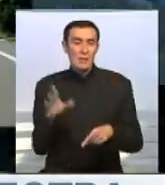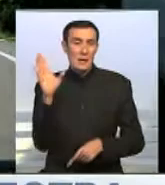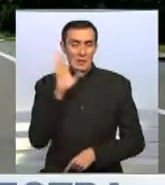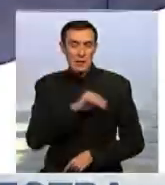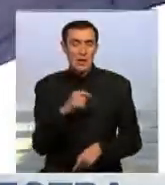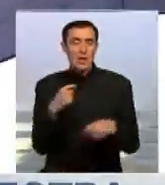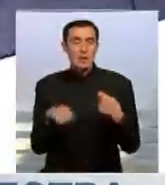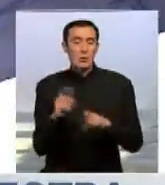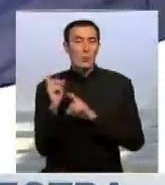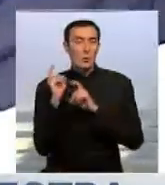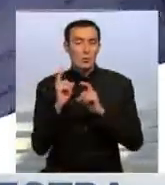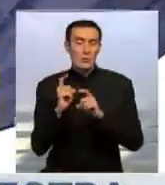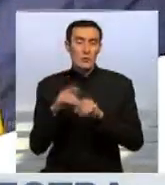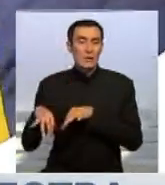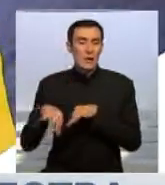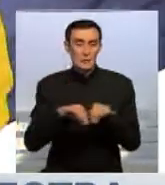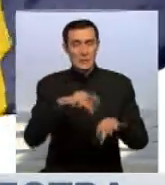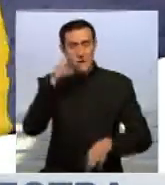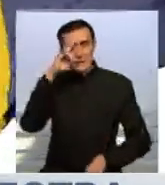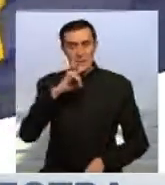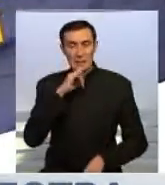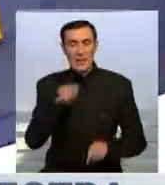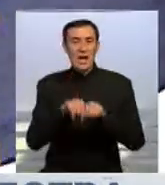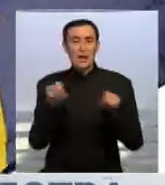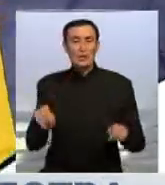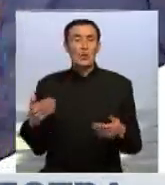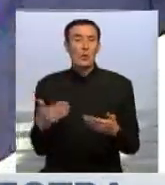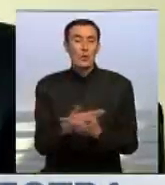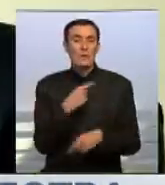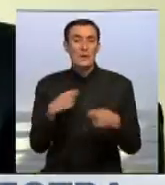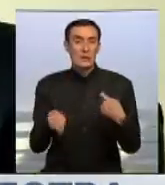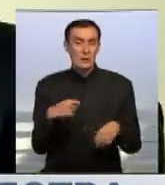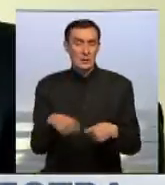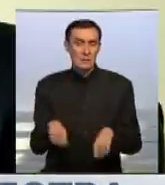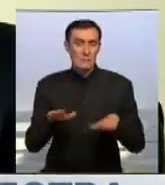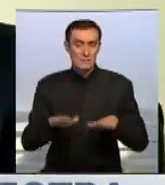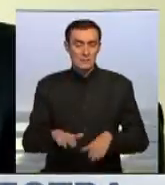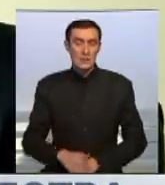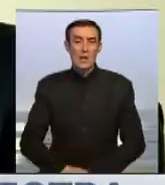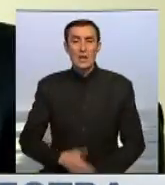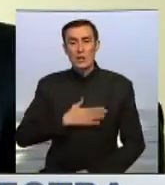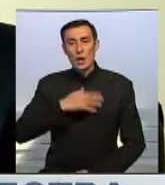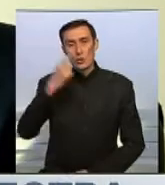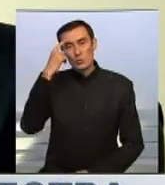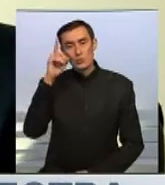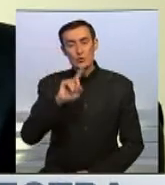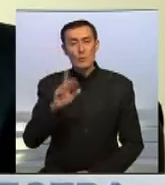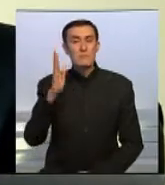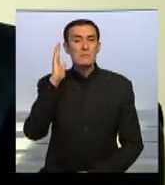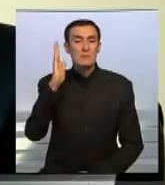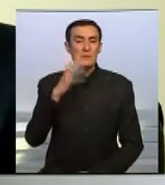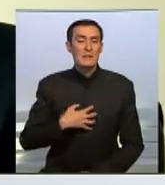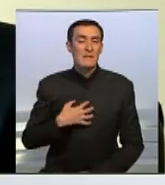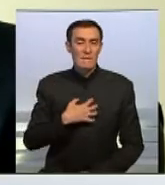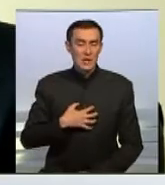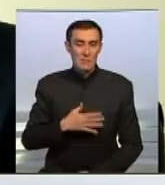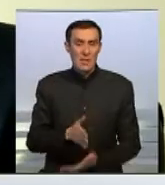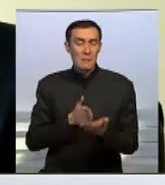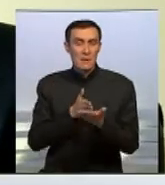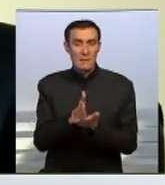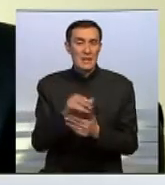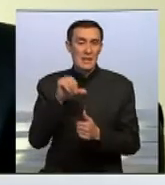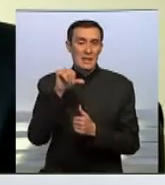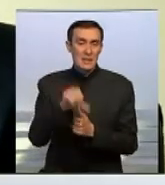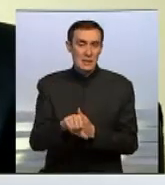наладив транспортное сообщение с Молдовой, Казахстан может открыть новые рынки сбыта. Я считаю, что перспективным направлением будет